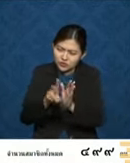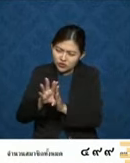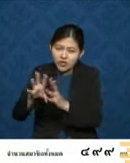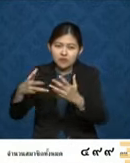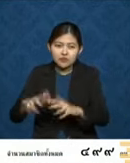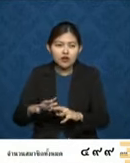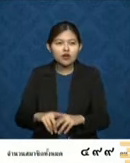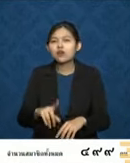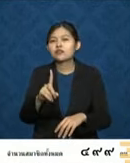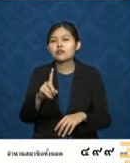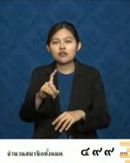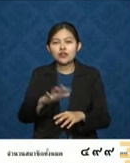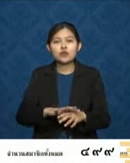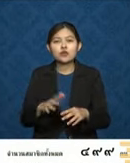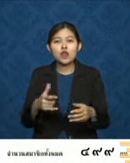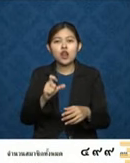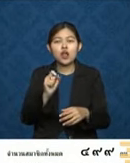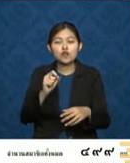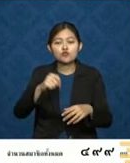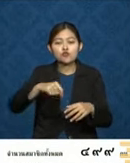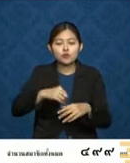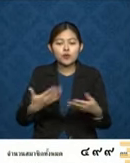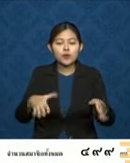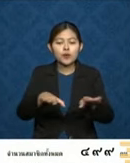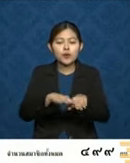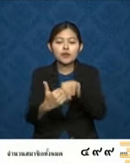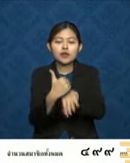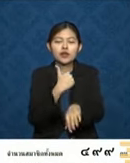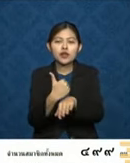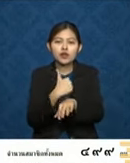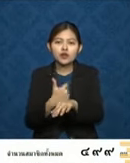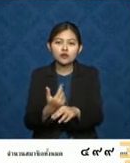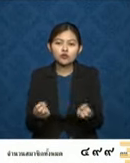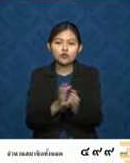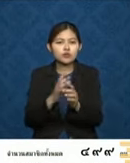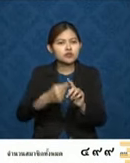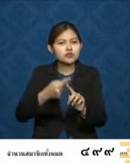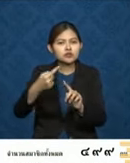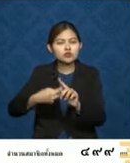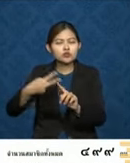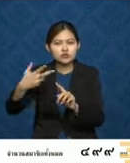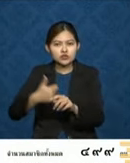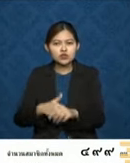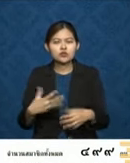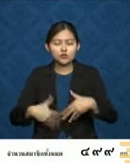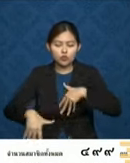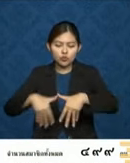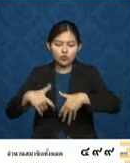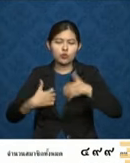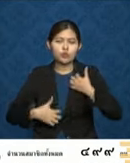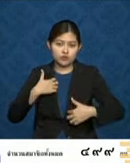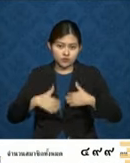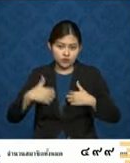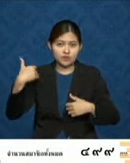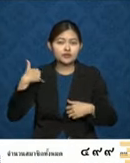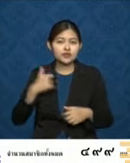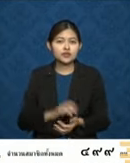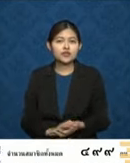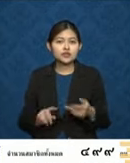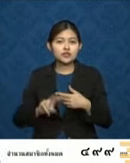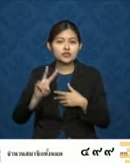รถวิ่งไม่ได้เวลาซ่อมก็ปิดถนนกัน 2เดือน 3เดือนเลยประชาชนเดือดร้อนนะครับส่วนเรื่องที่ 3นะครับเป็นเรื่องของเอ่อการ